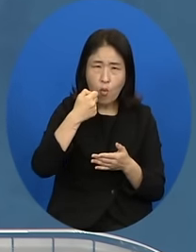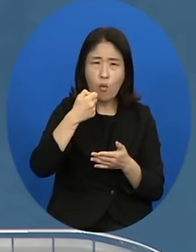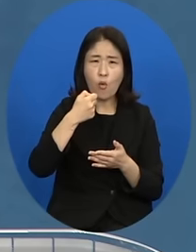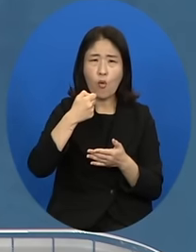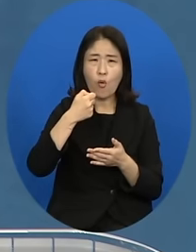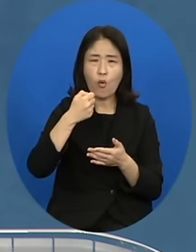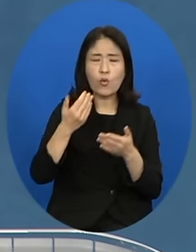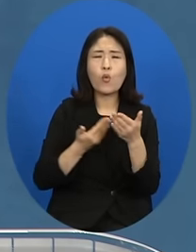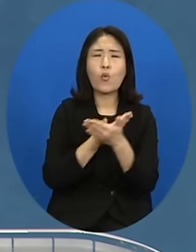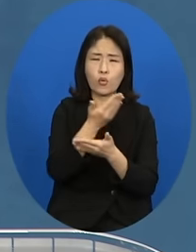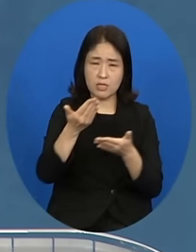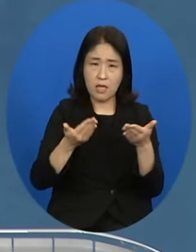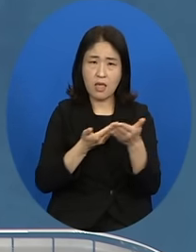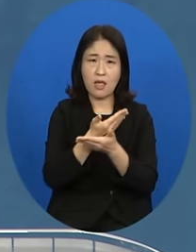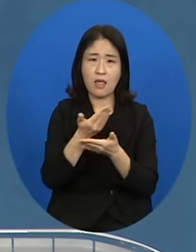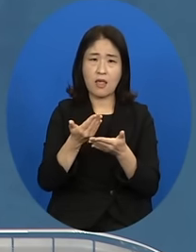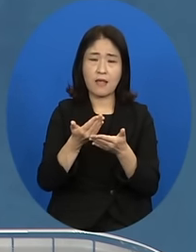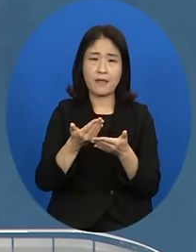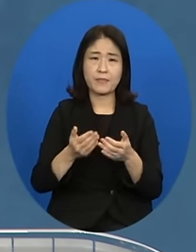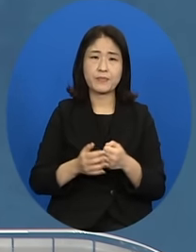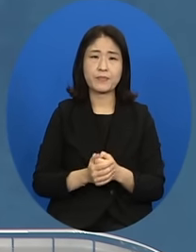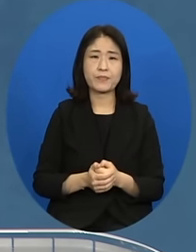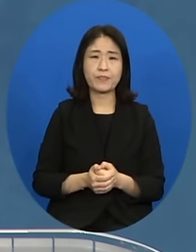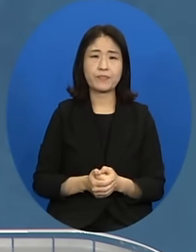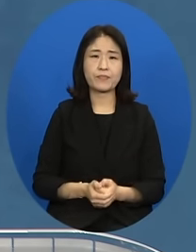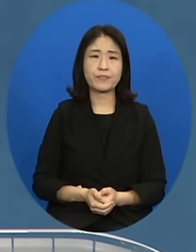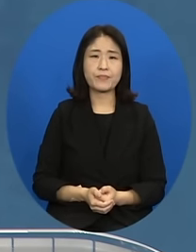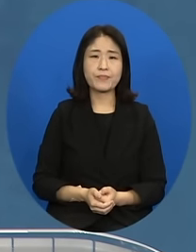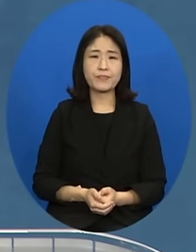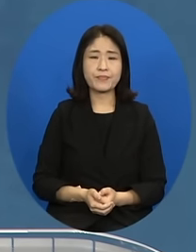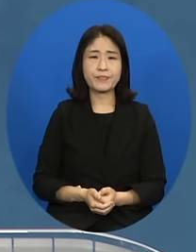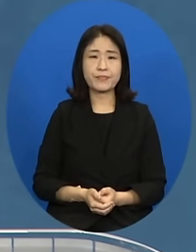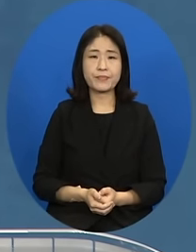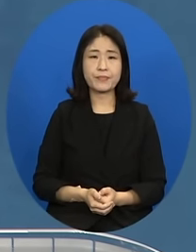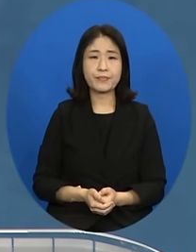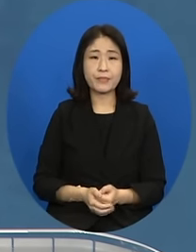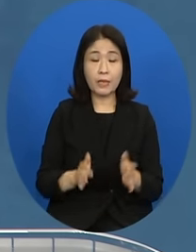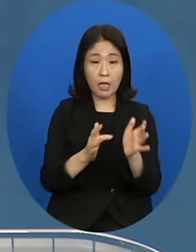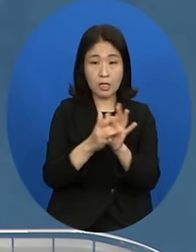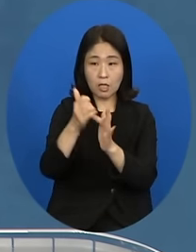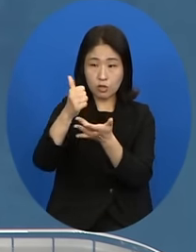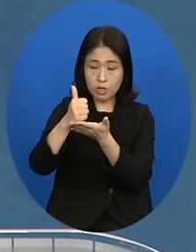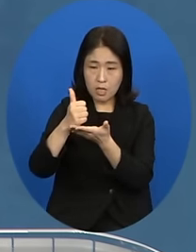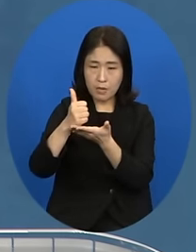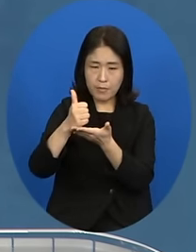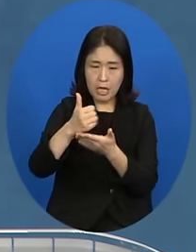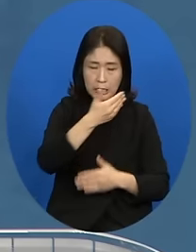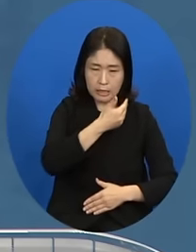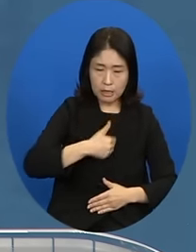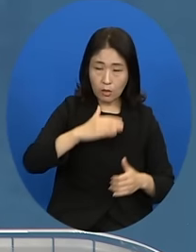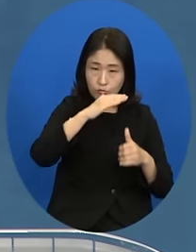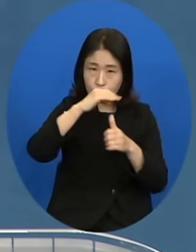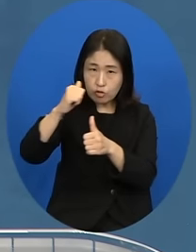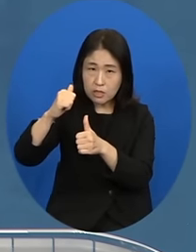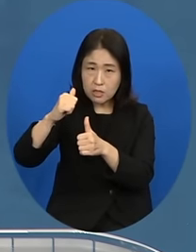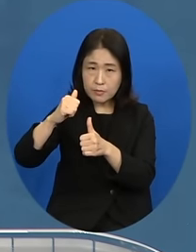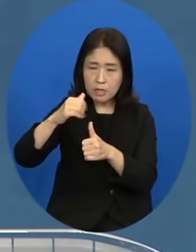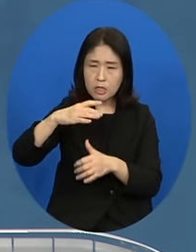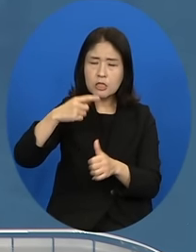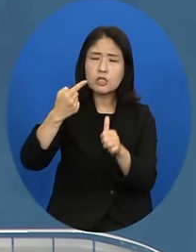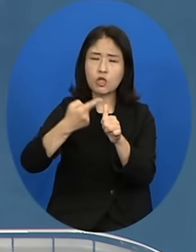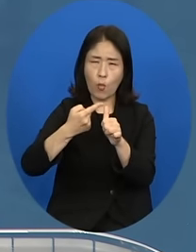제자들도 누우면 되는 거였어요. 그게 예수님이 제자들을 부르셨던 첫 번째